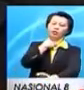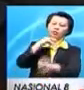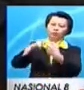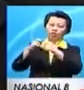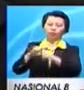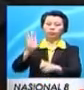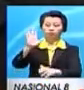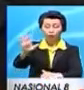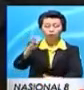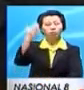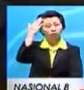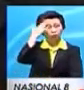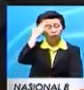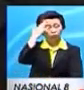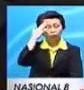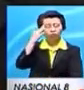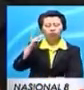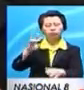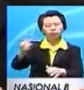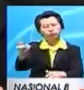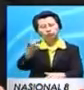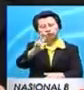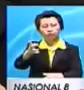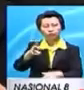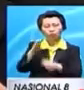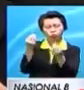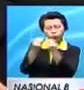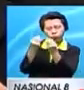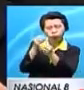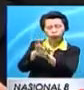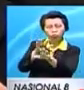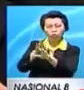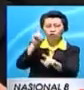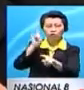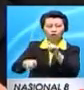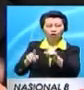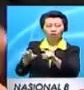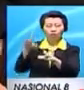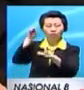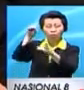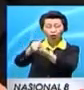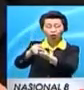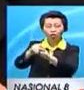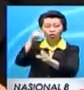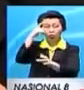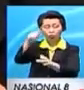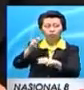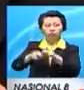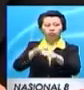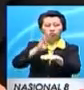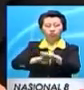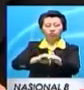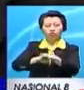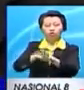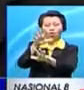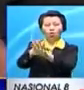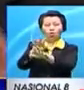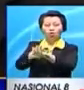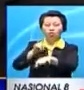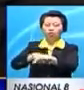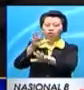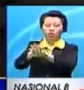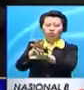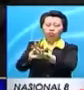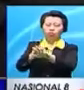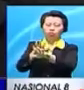know that the train capacity may not be able to cater for that spike during the morning peak or during any